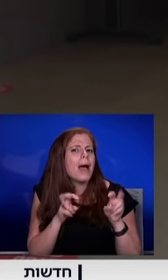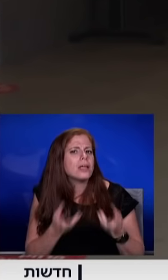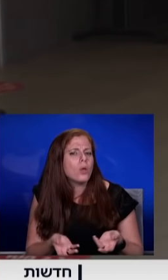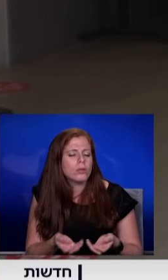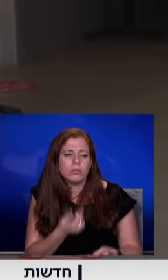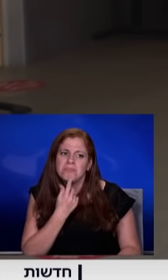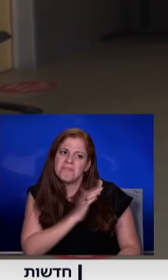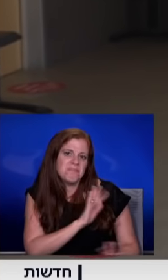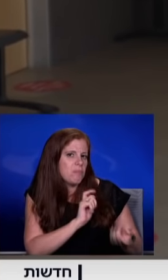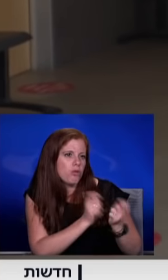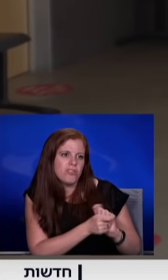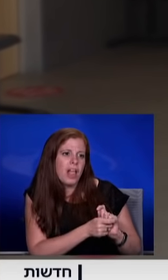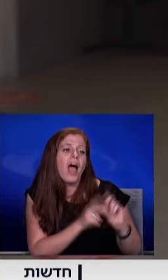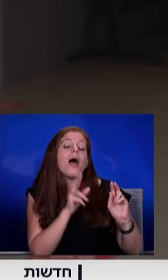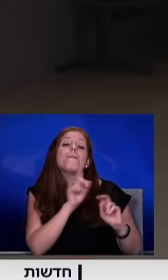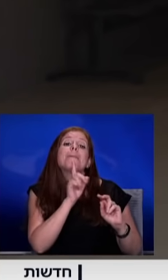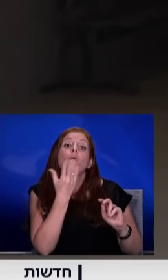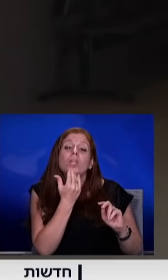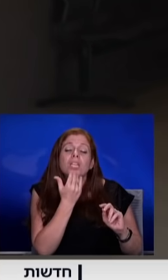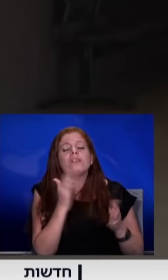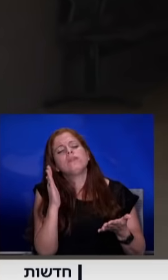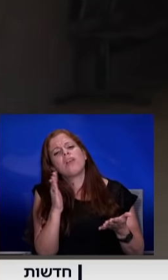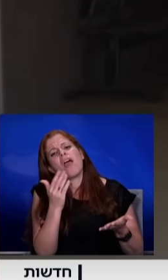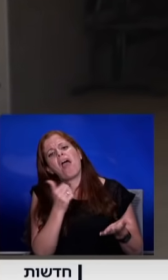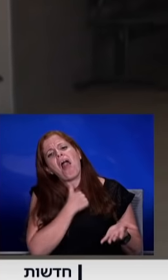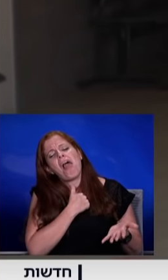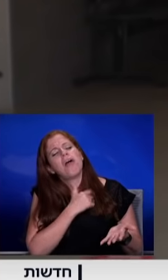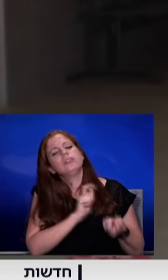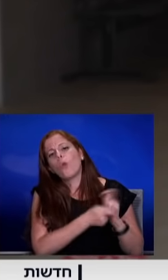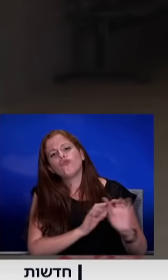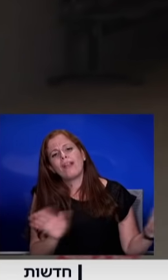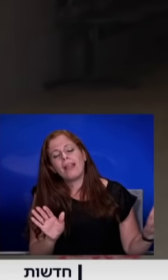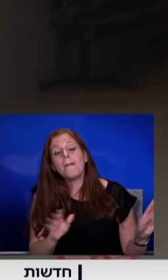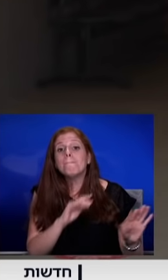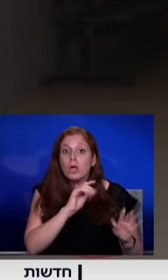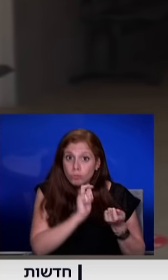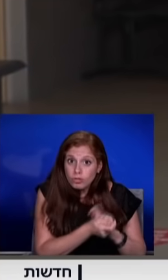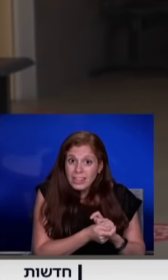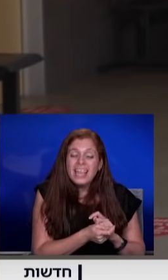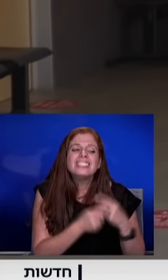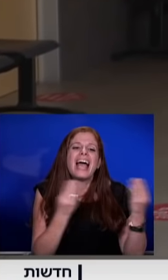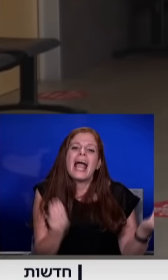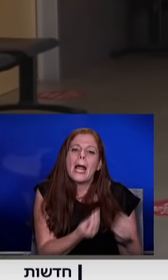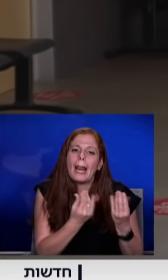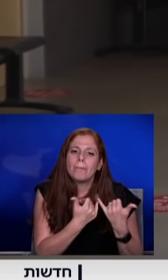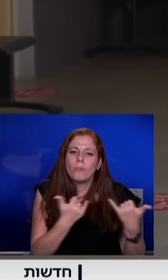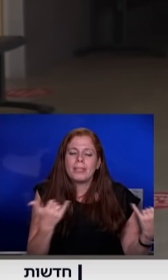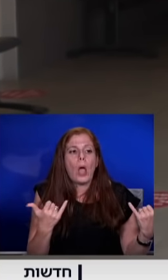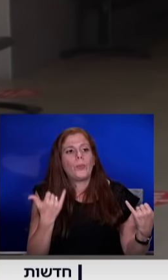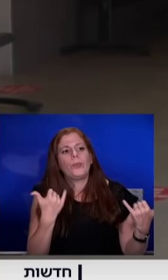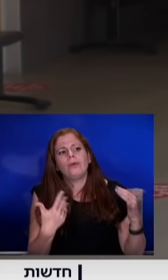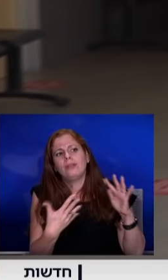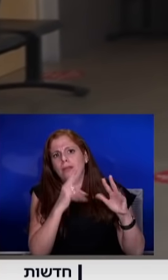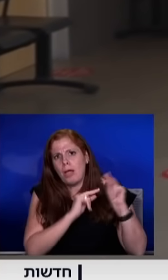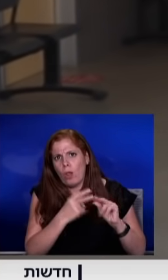לא, לא. ההגדרות של מי הוא יהודי הן הלכתיות, ולכן הן לא משתנות. מה שכן השתנה זה הכלים שפיתחנו. דיברנו עכשיו על בדיקות גנטיות. זה